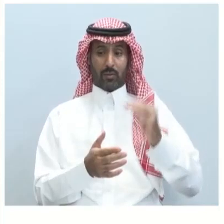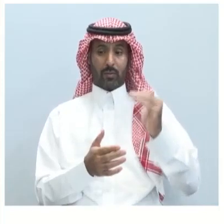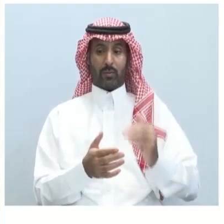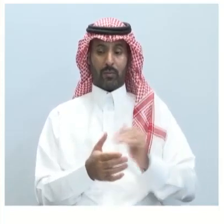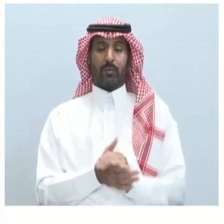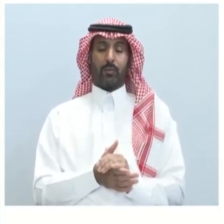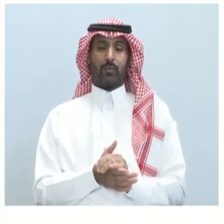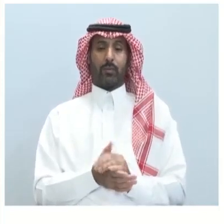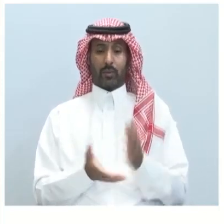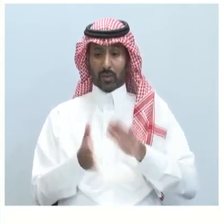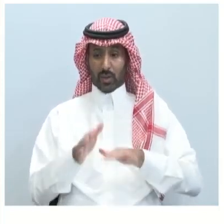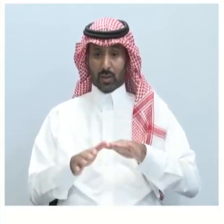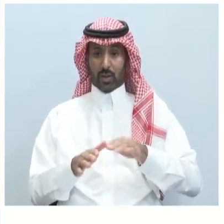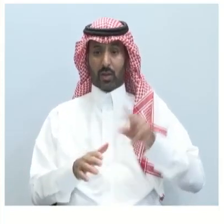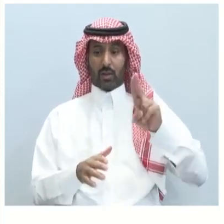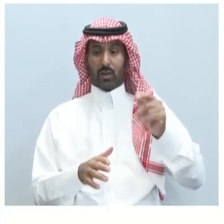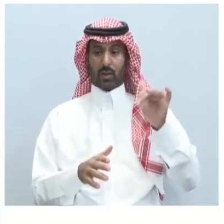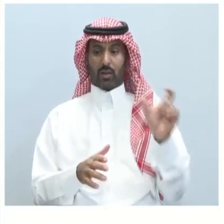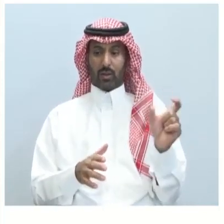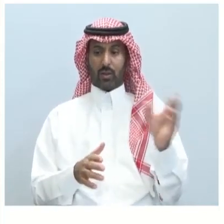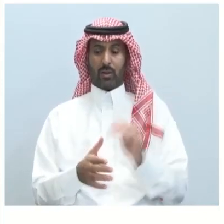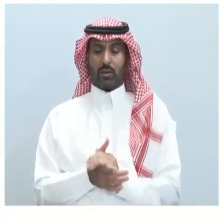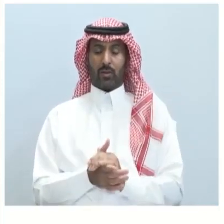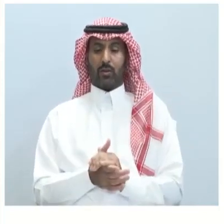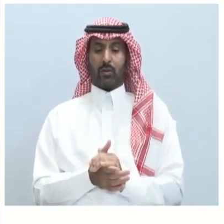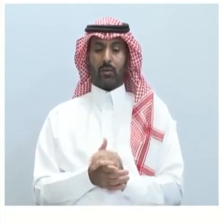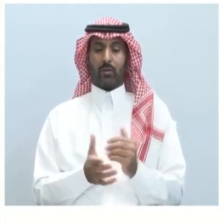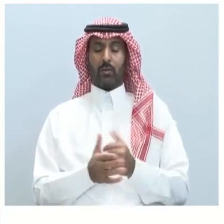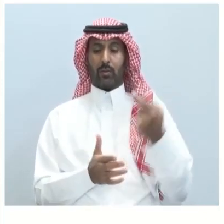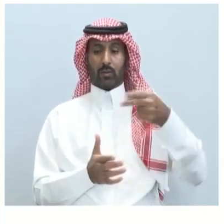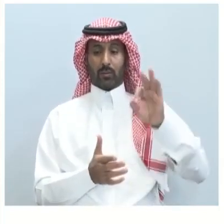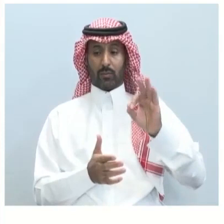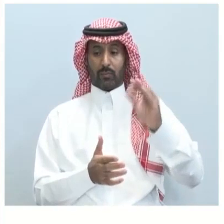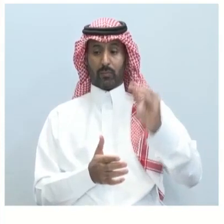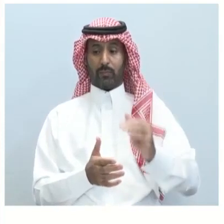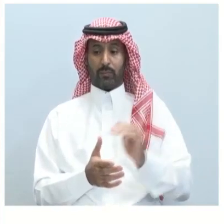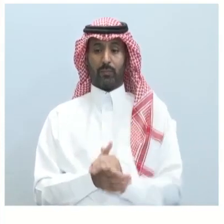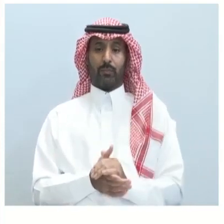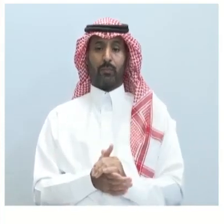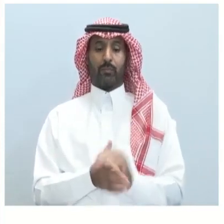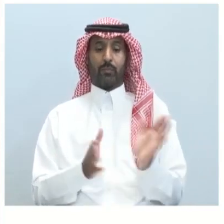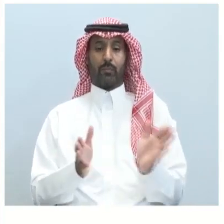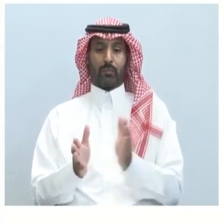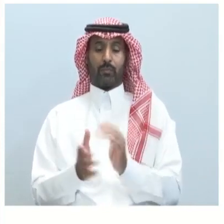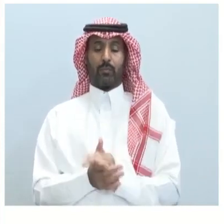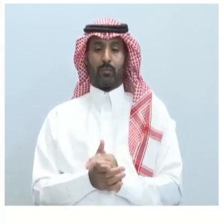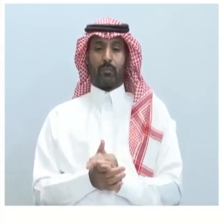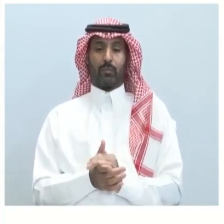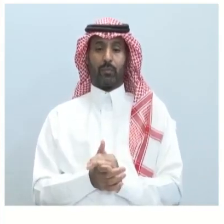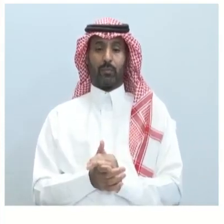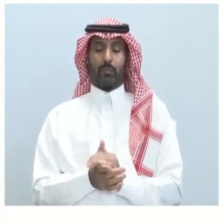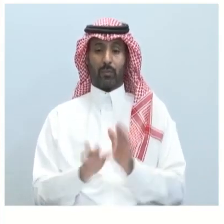لمعادله تاين من تعادل التاين حمض فلوريد الهيدروجين وكذلك